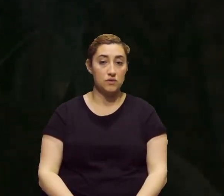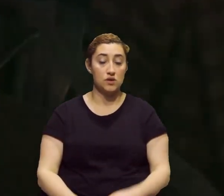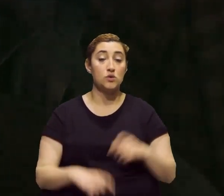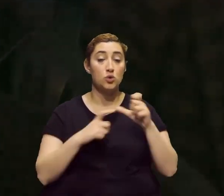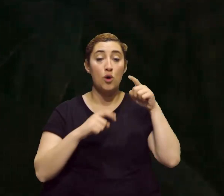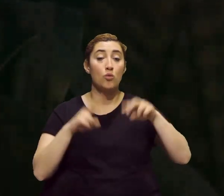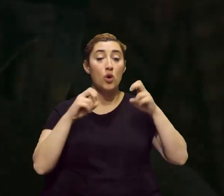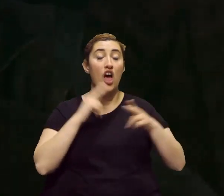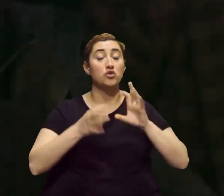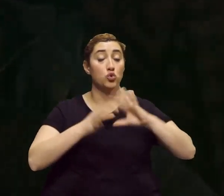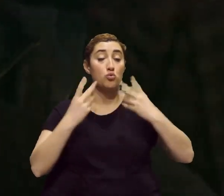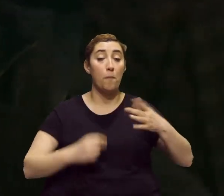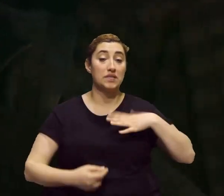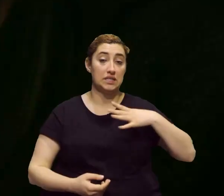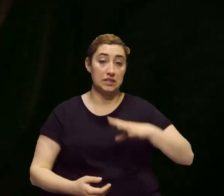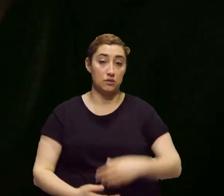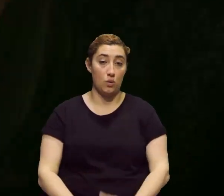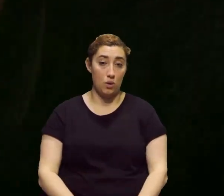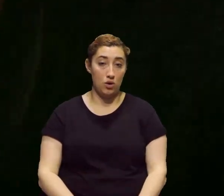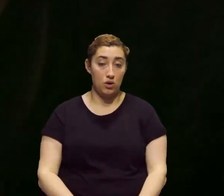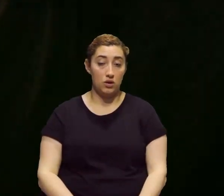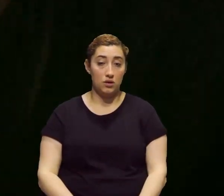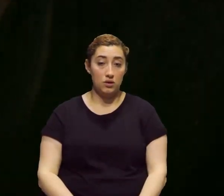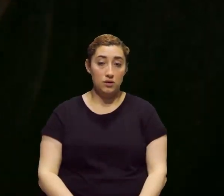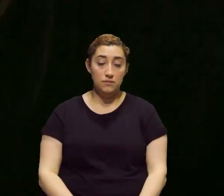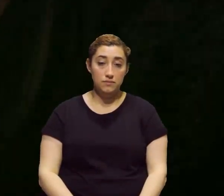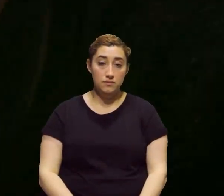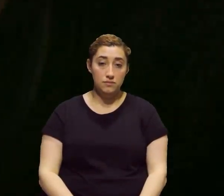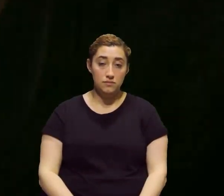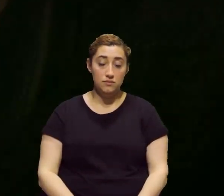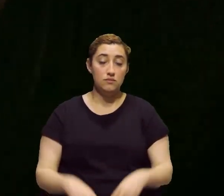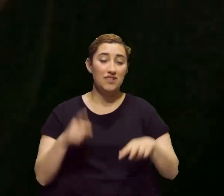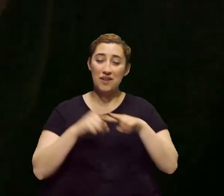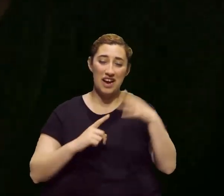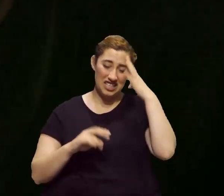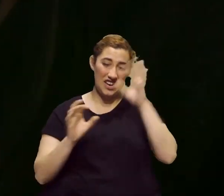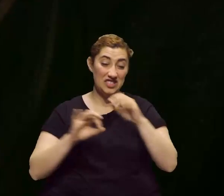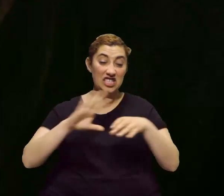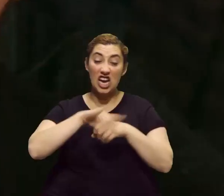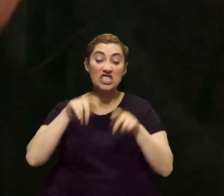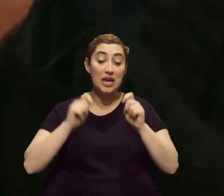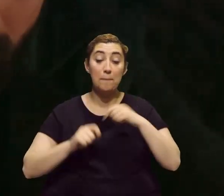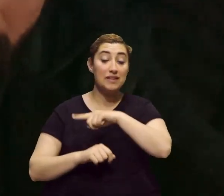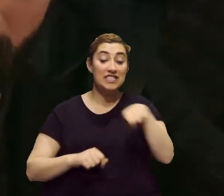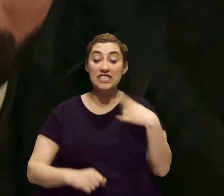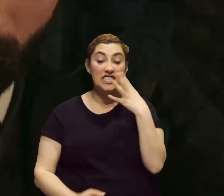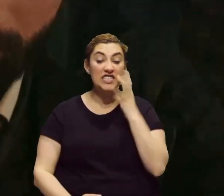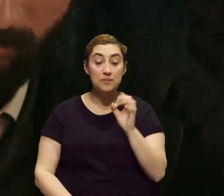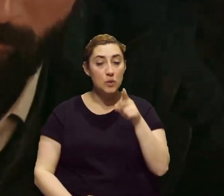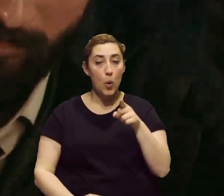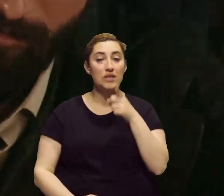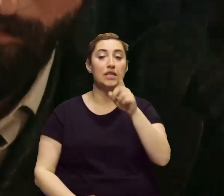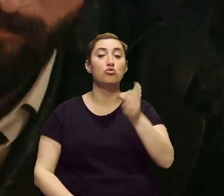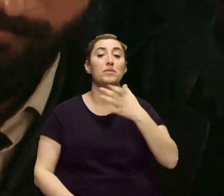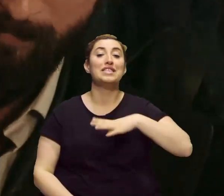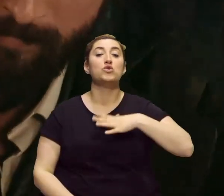Sultan bu meselenin acil çözülmesini istiyor. Ali başıyla olumladı. Akbar şerefsizini kaçıran aramızdaki hangi hainse onu